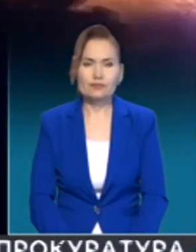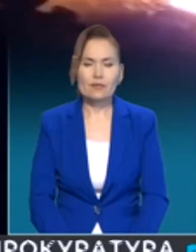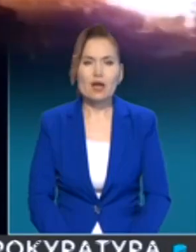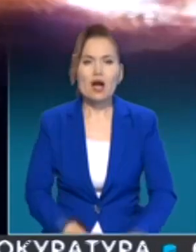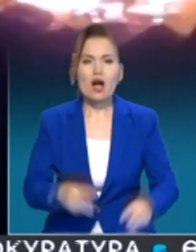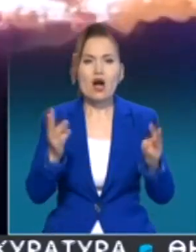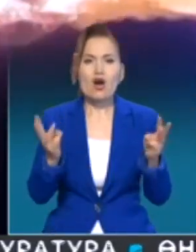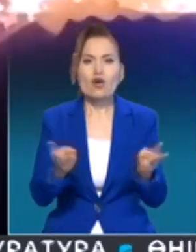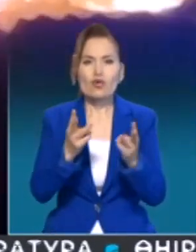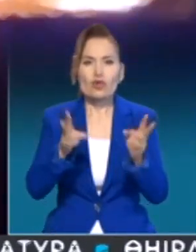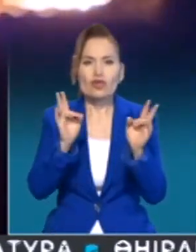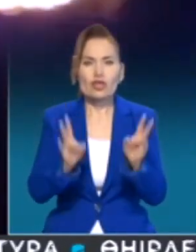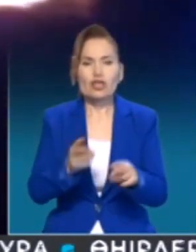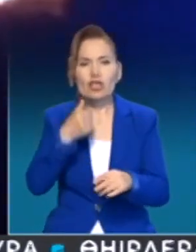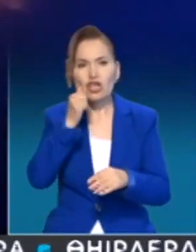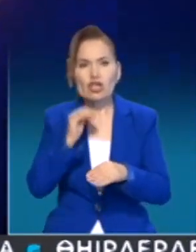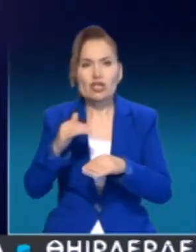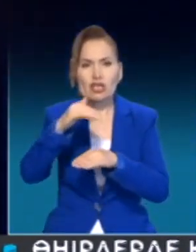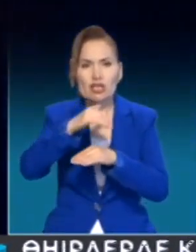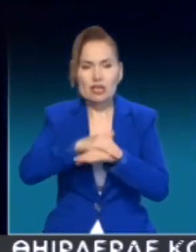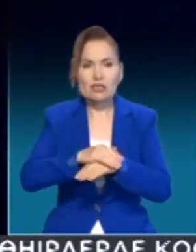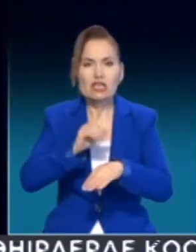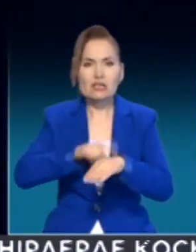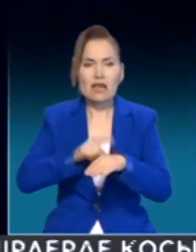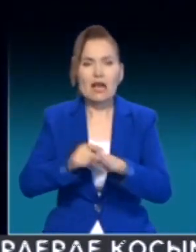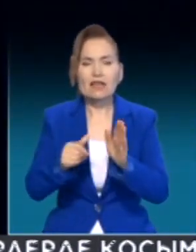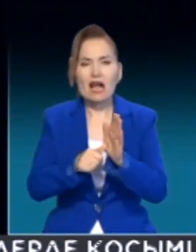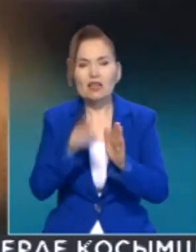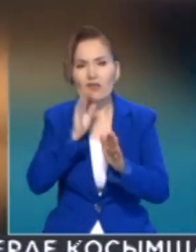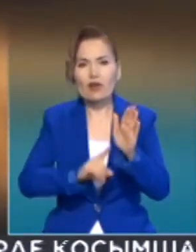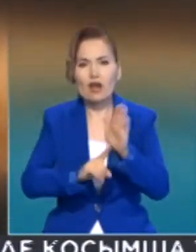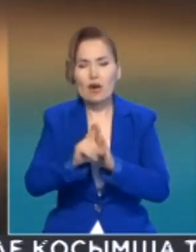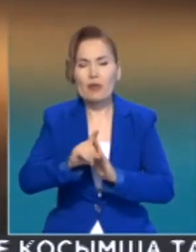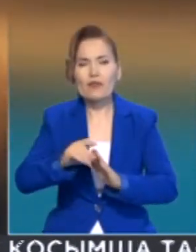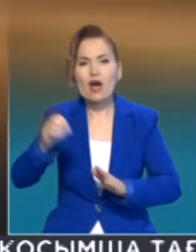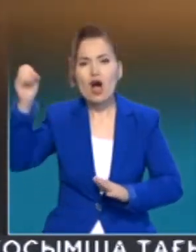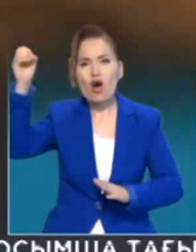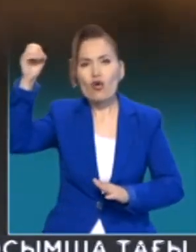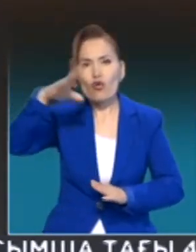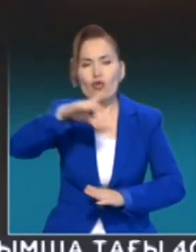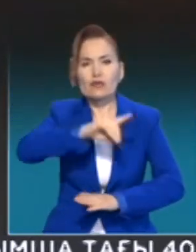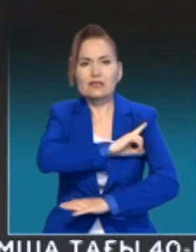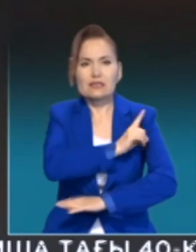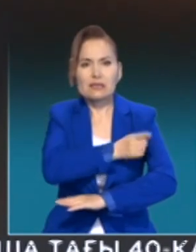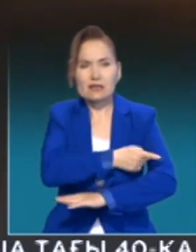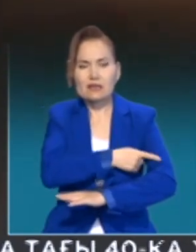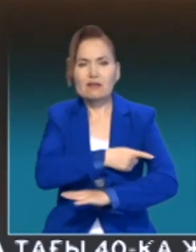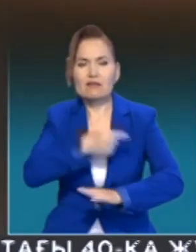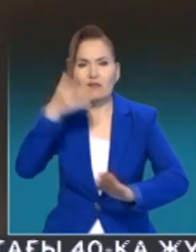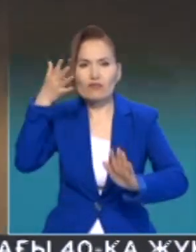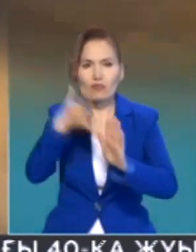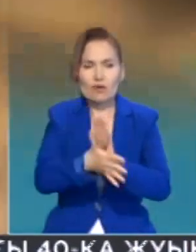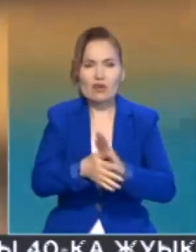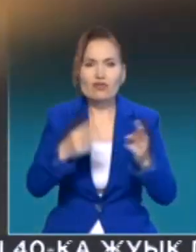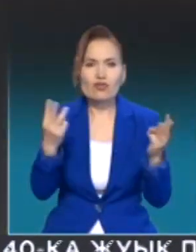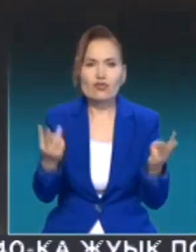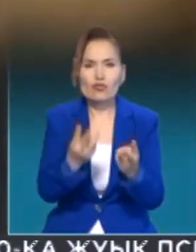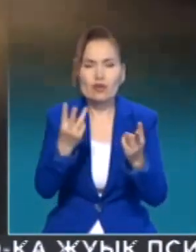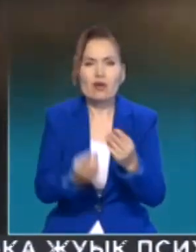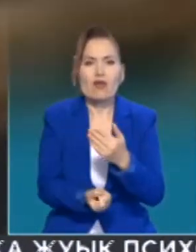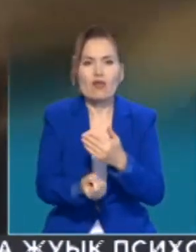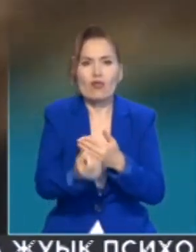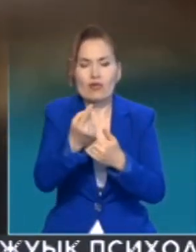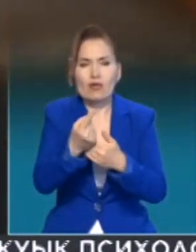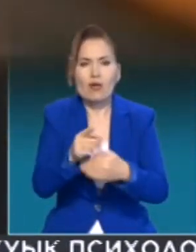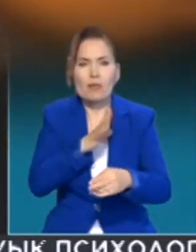Қызыл жалын кеше кешке сағат 6-ларда басталған, қоқыс күн сәулесінен қызып, оттанған деген болжам бар. Оқиға орнына 20-дан астам